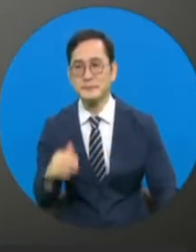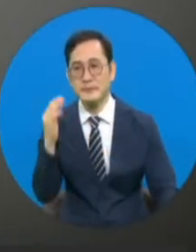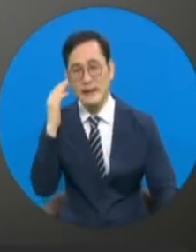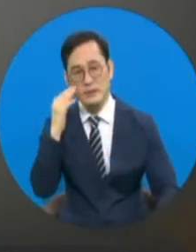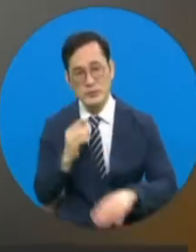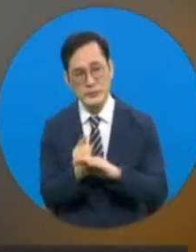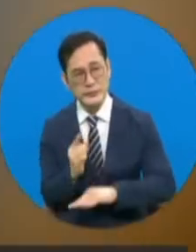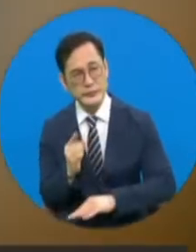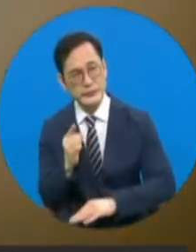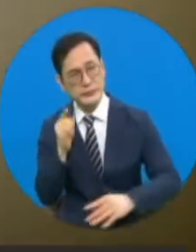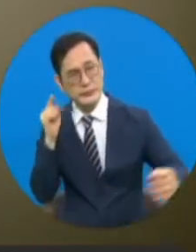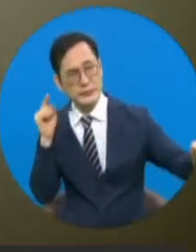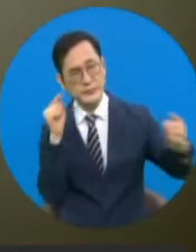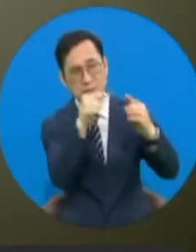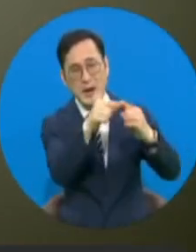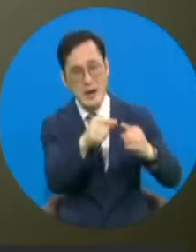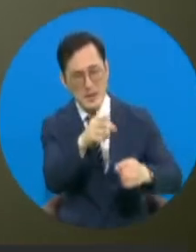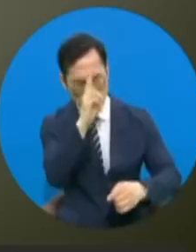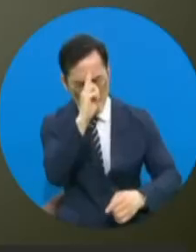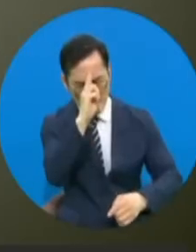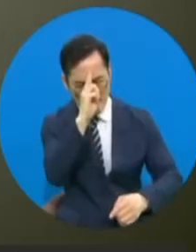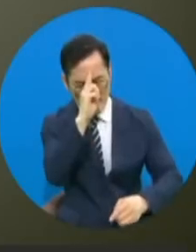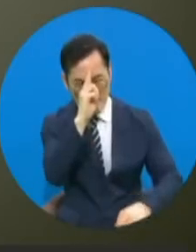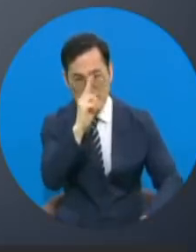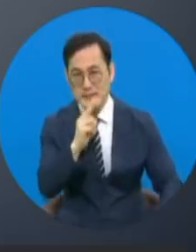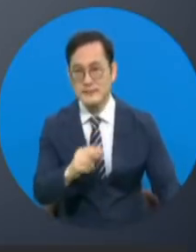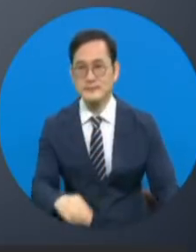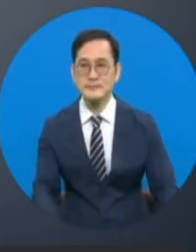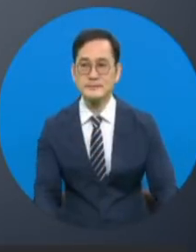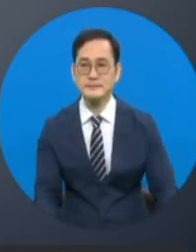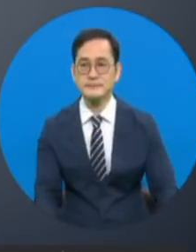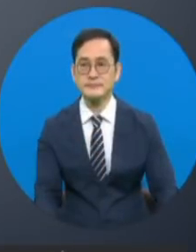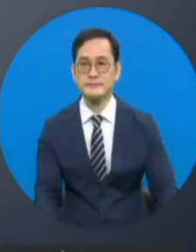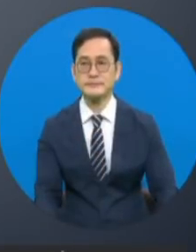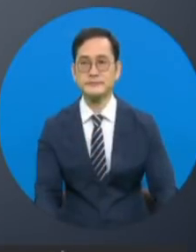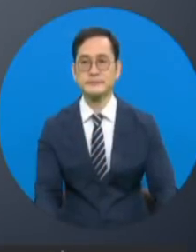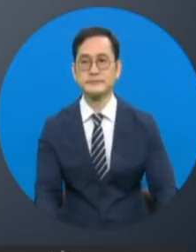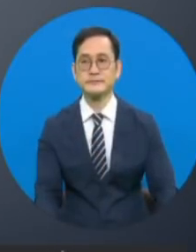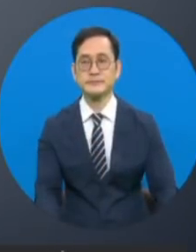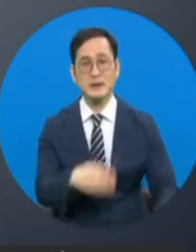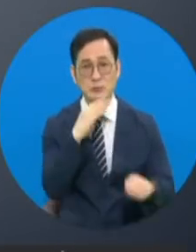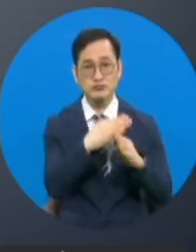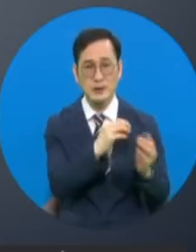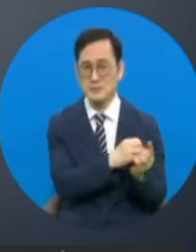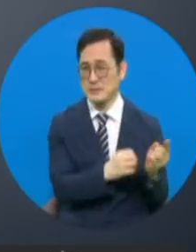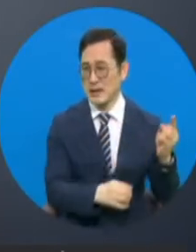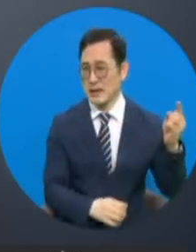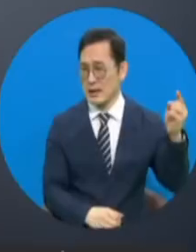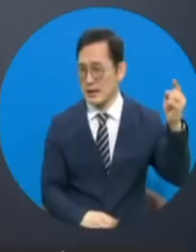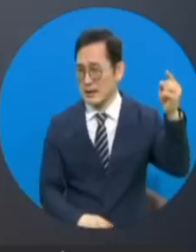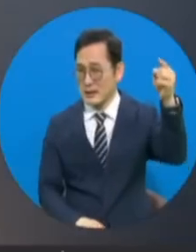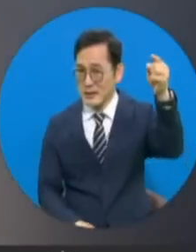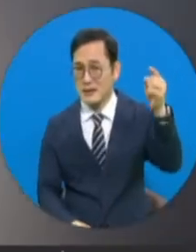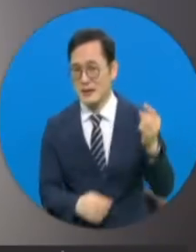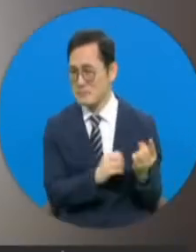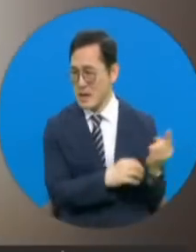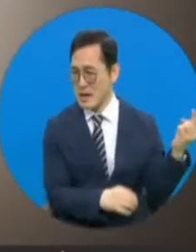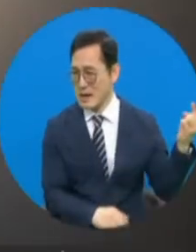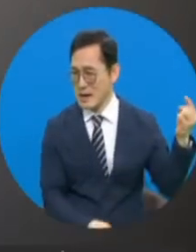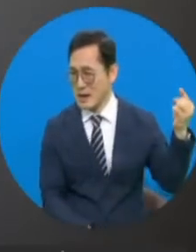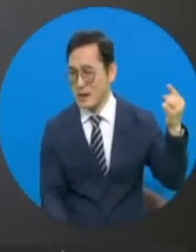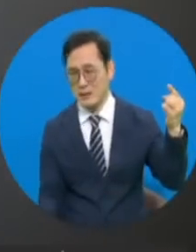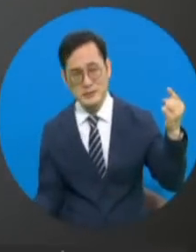격추 체계가 굉장히 정교하게 성공을 했다는 측면이 있겠습니다 북한이 지금 미사일을 쏘고 있는 와중에서